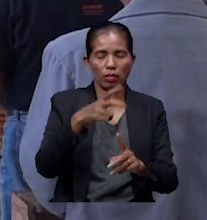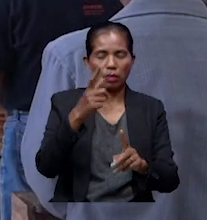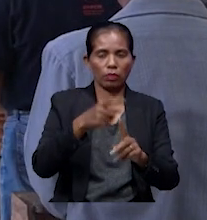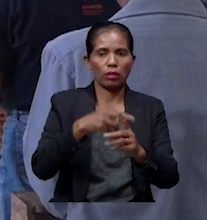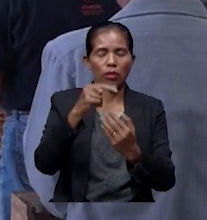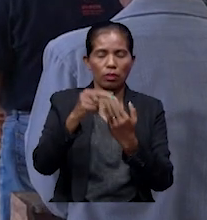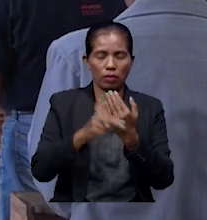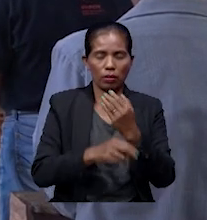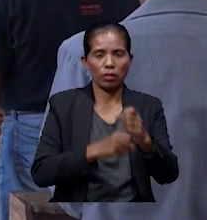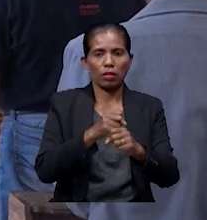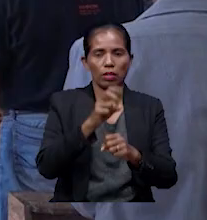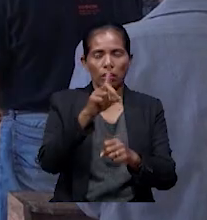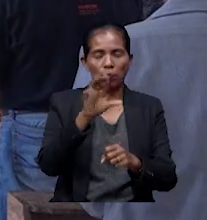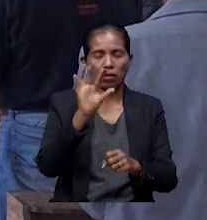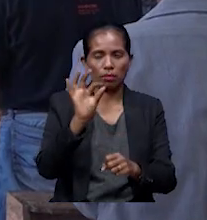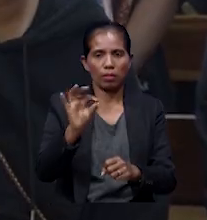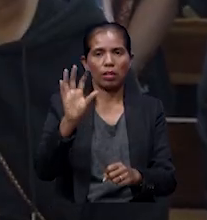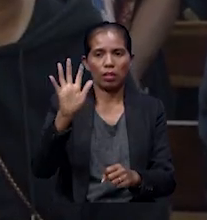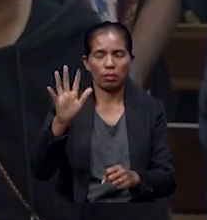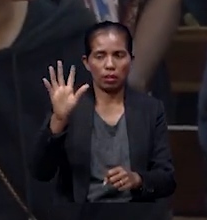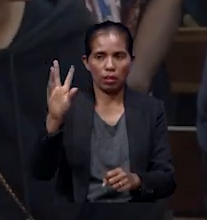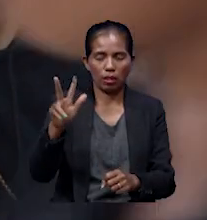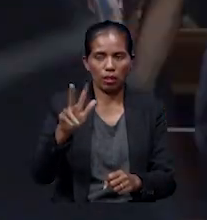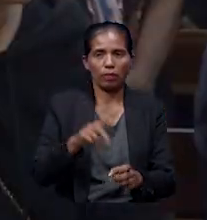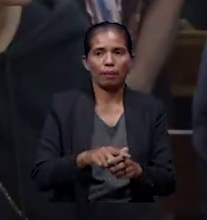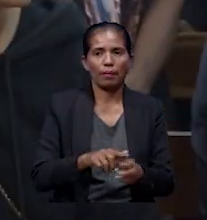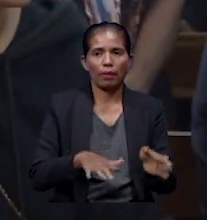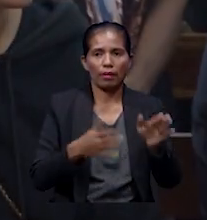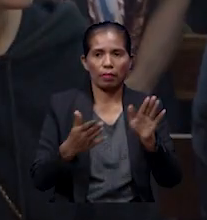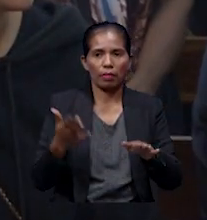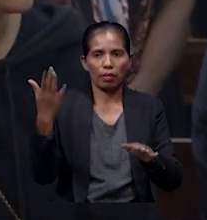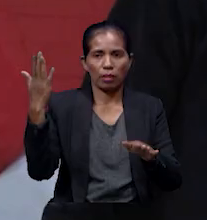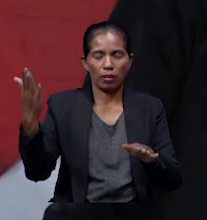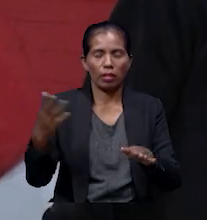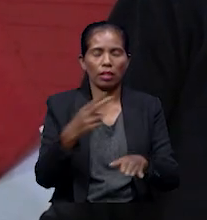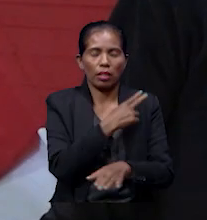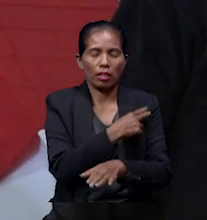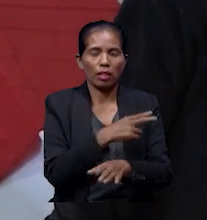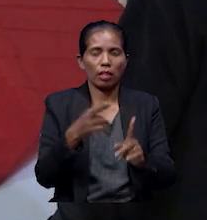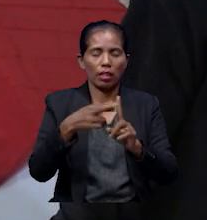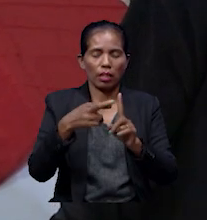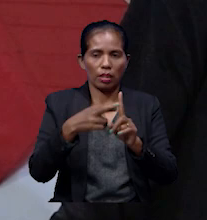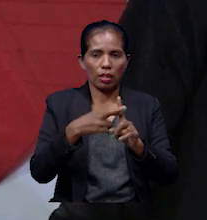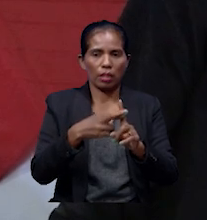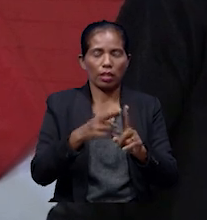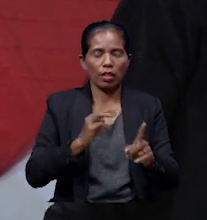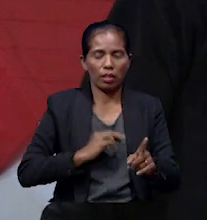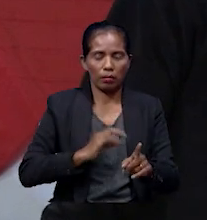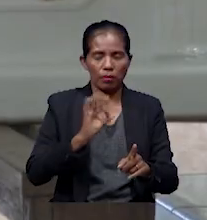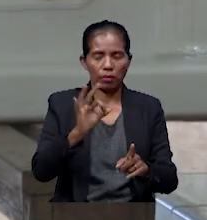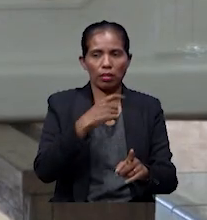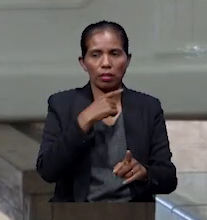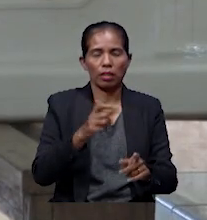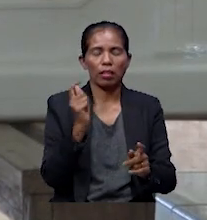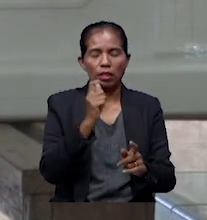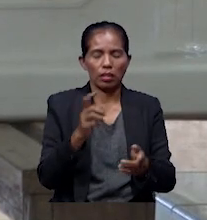ida atusia lima nulurisintolu. Mola kalot mate isin saudoso ia semiteru turiskai ia terasa semana ne familia sira halo